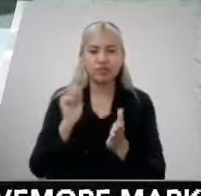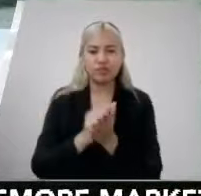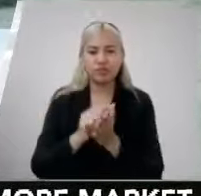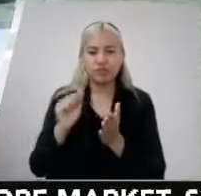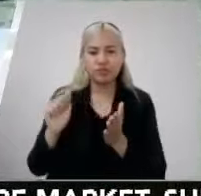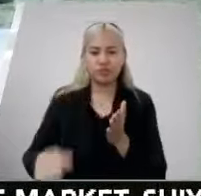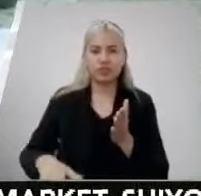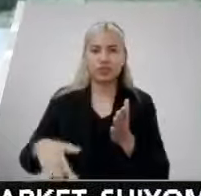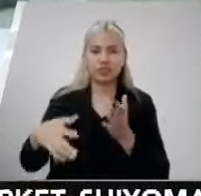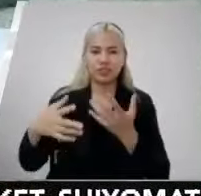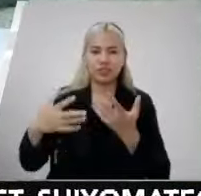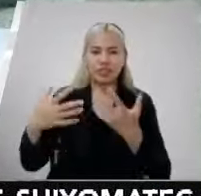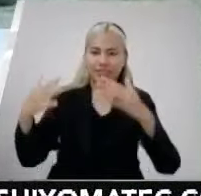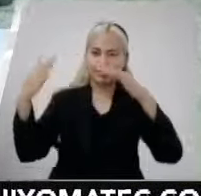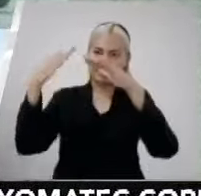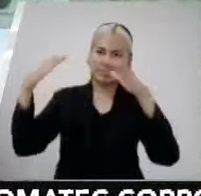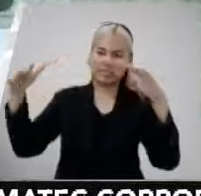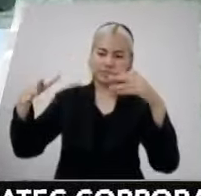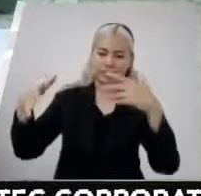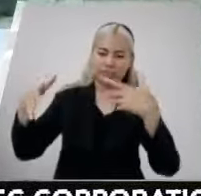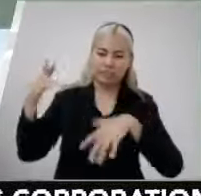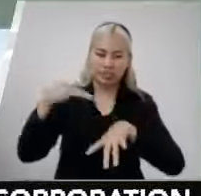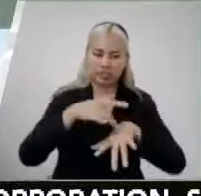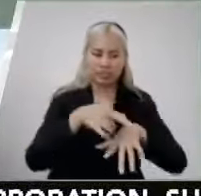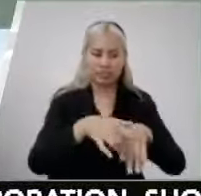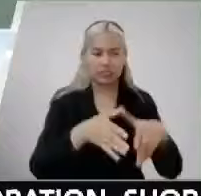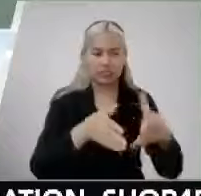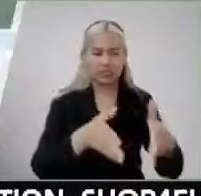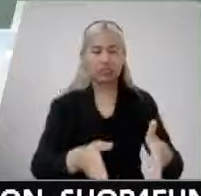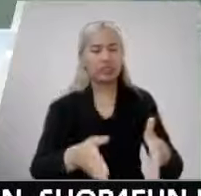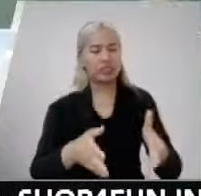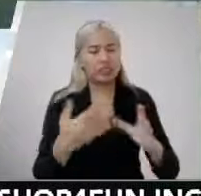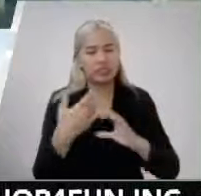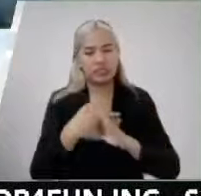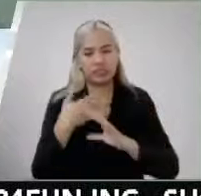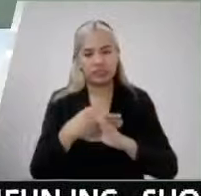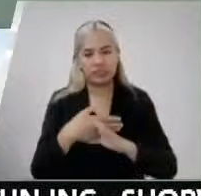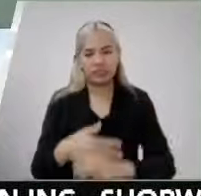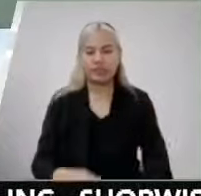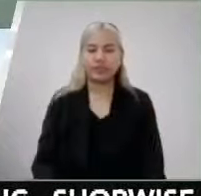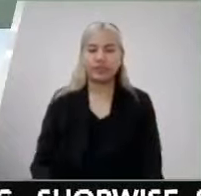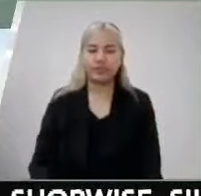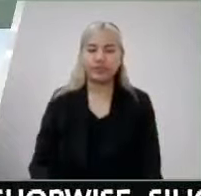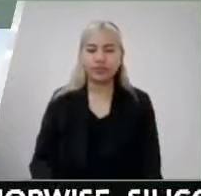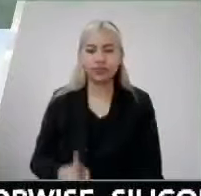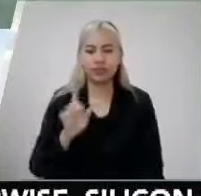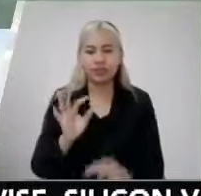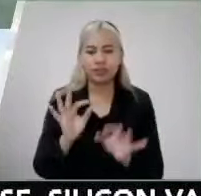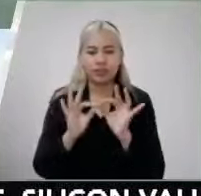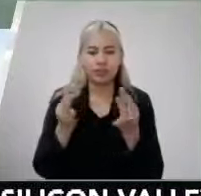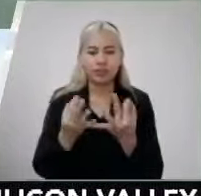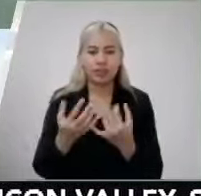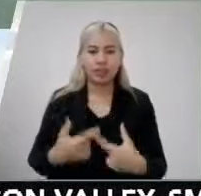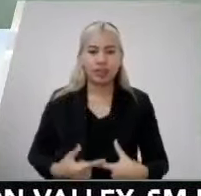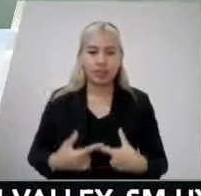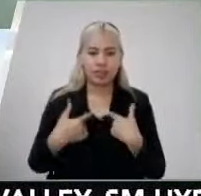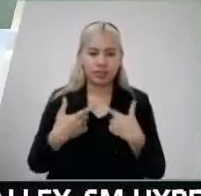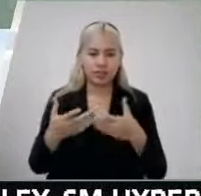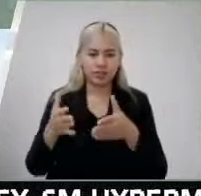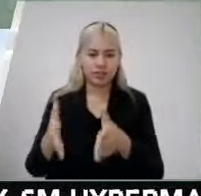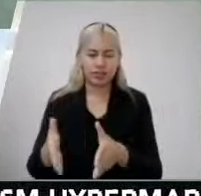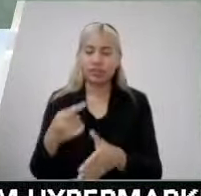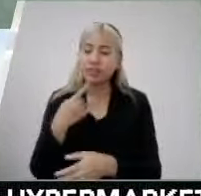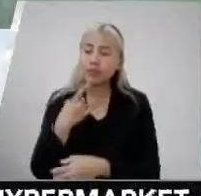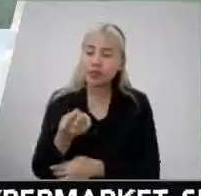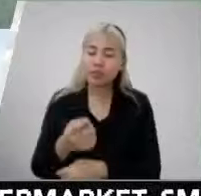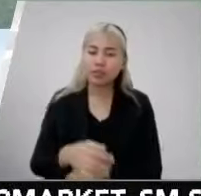kanina na nasa gilid na rin ang kalsada kaya talagang nakakaabala sa daanan. Isang pamilya rin ang nakatira sa bangketa ang sinabihan ng sultanina